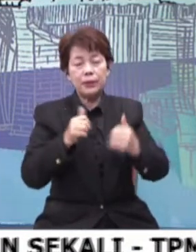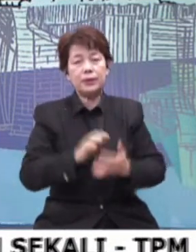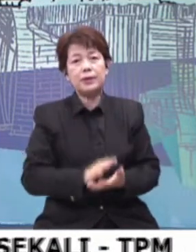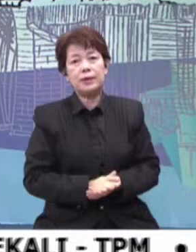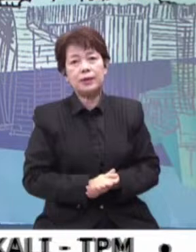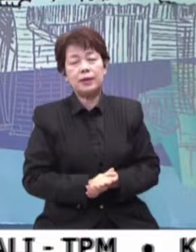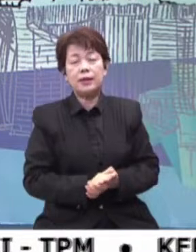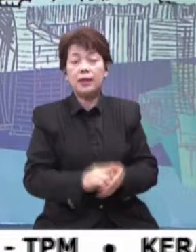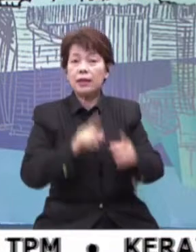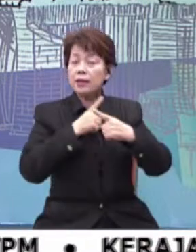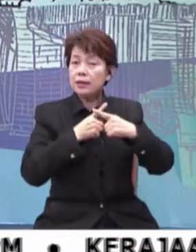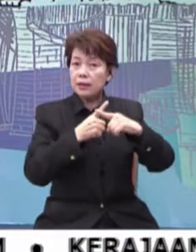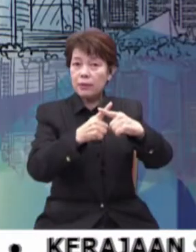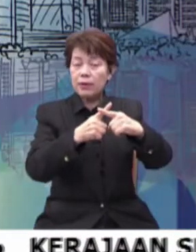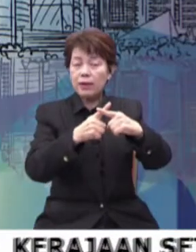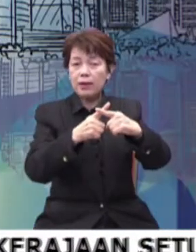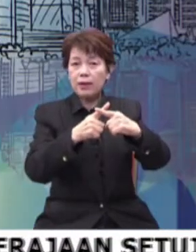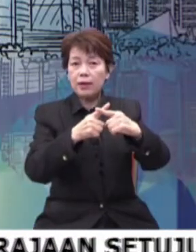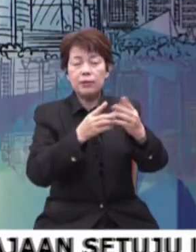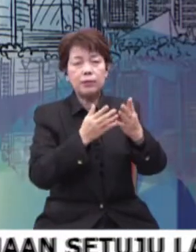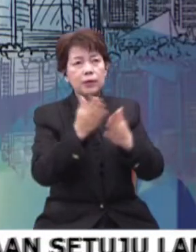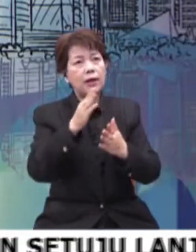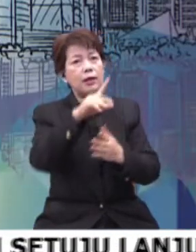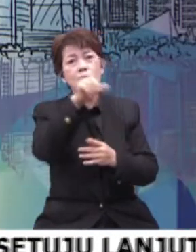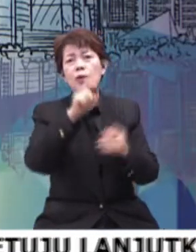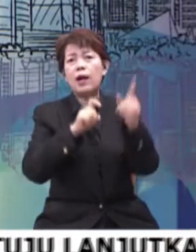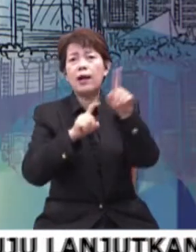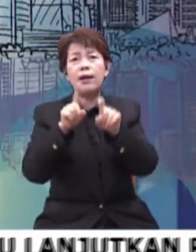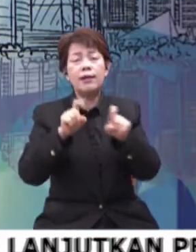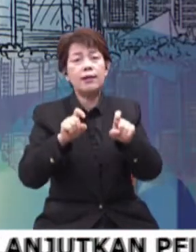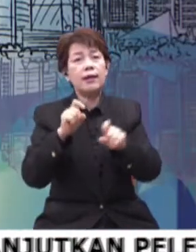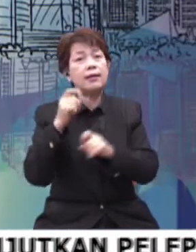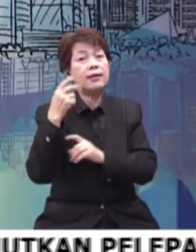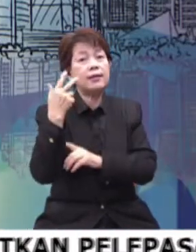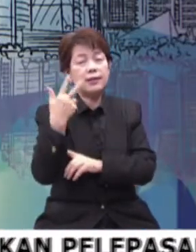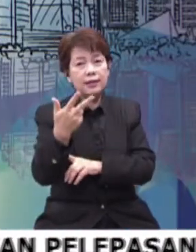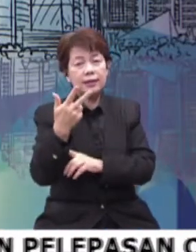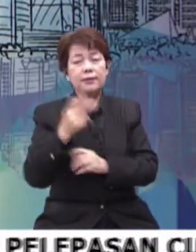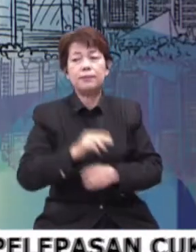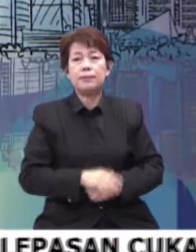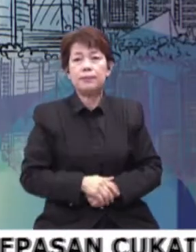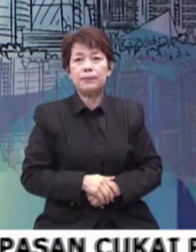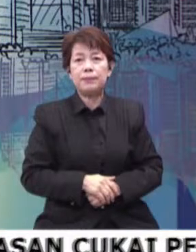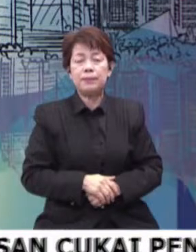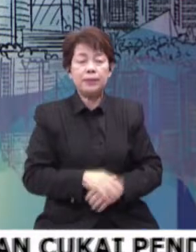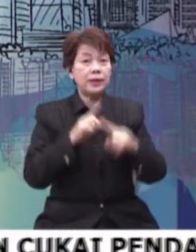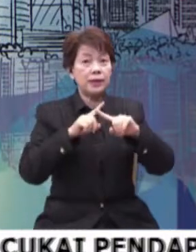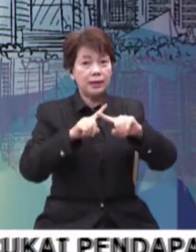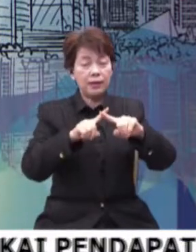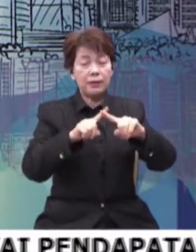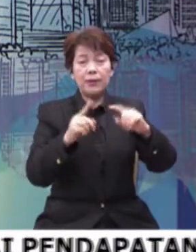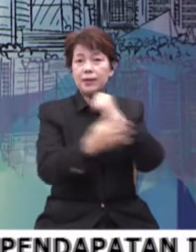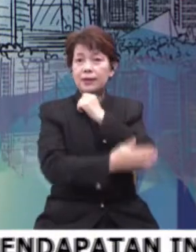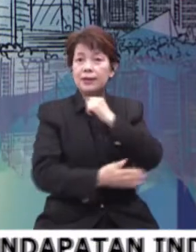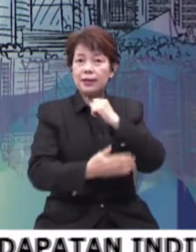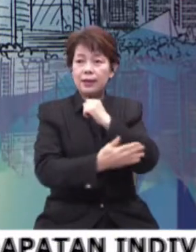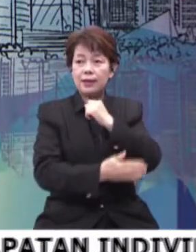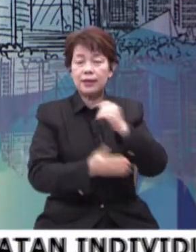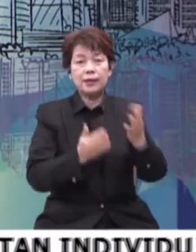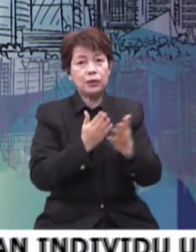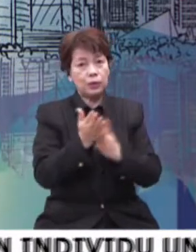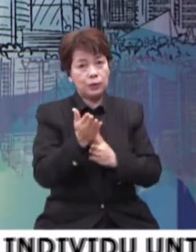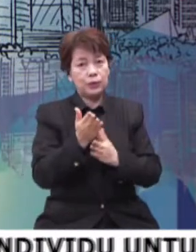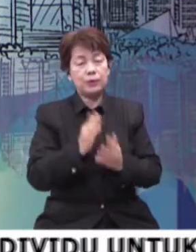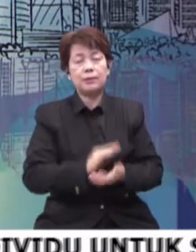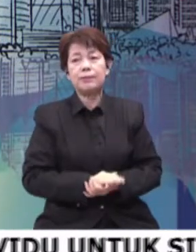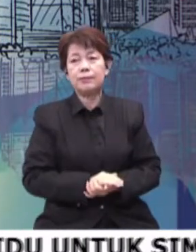di dewan rakyat sedang berlangsung sholat yang ketiga ketika ini baik dan untuk Dewa rakyat Dewa negara kita akan terus ini